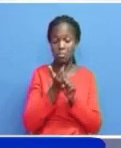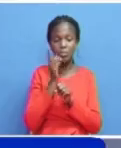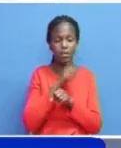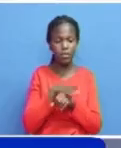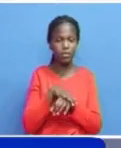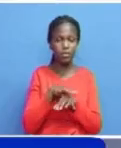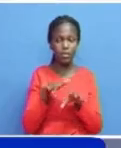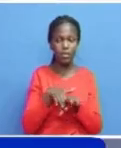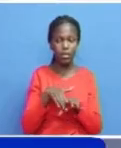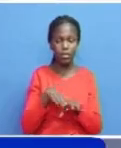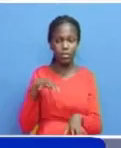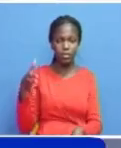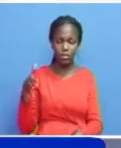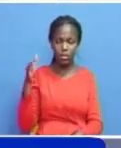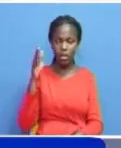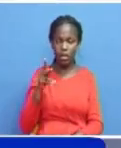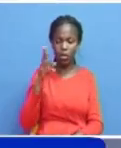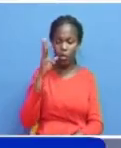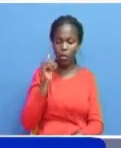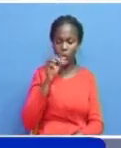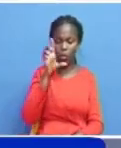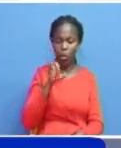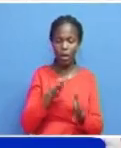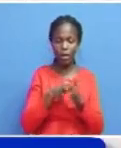ndani ya municipality ya Kwale na vile vile